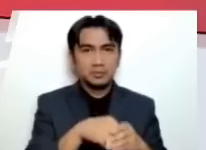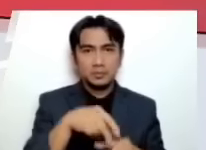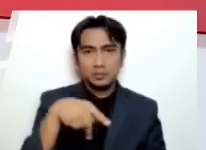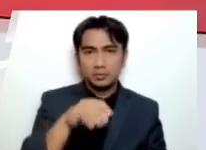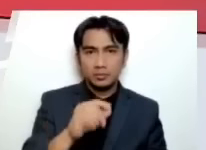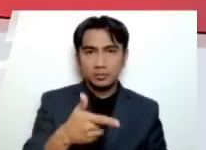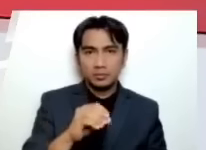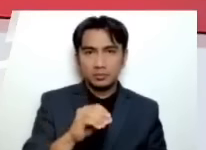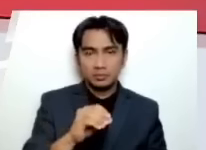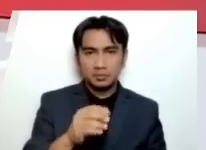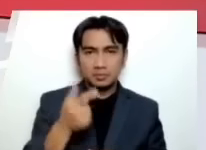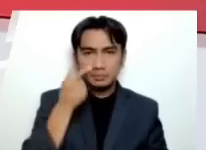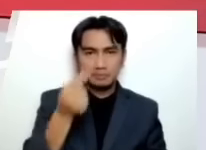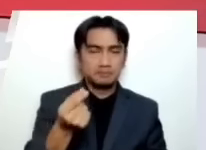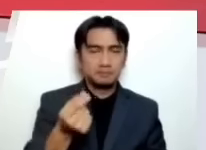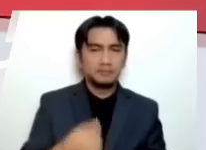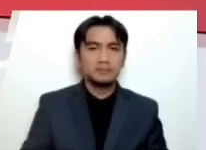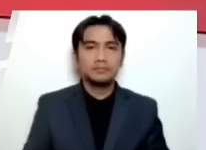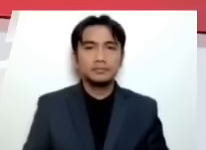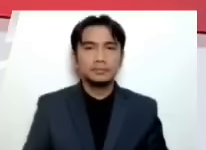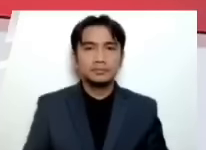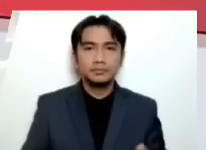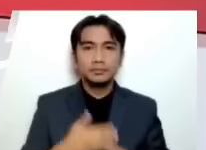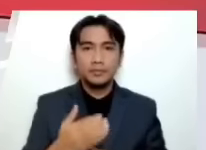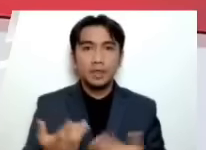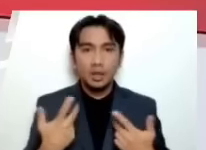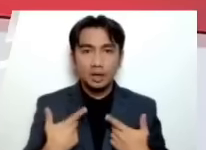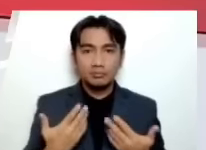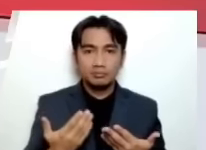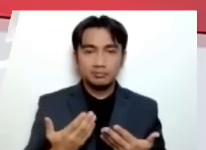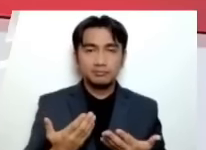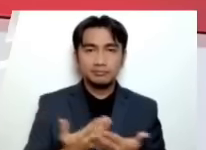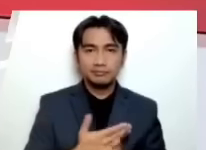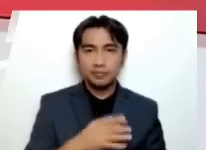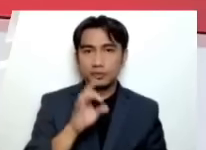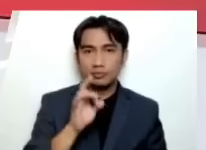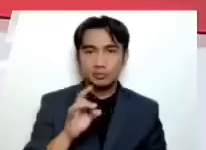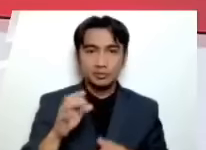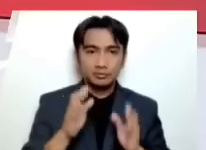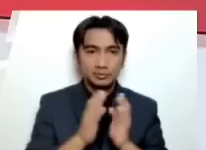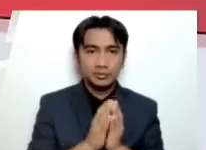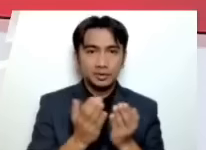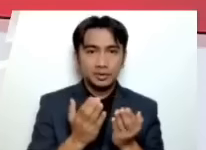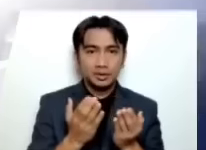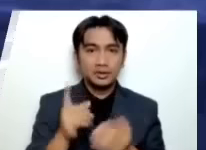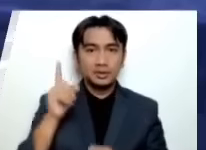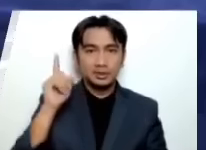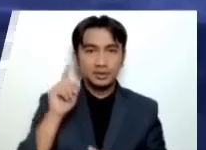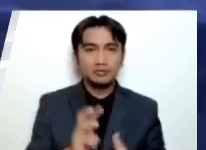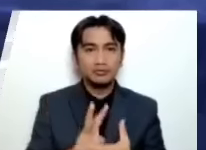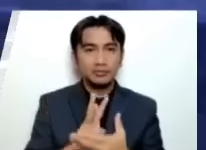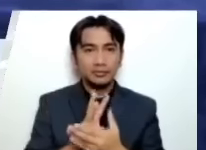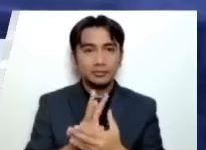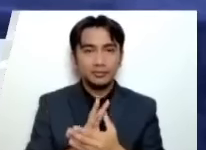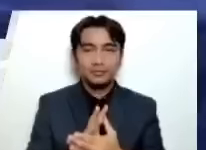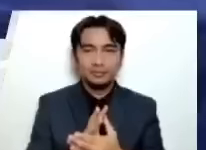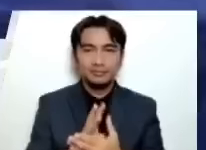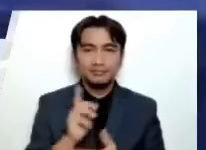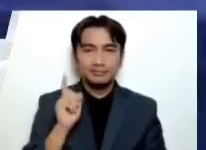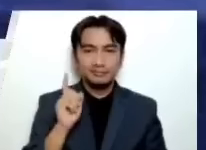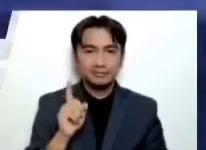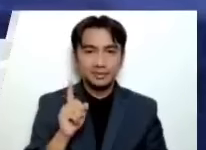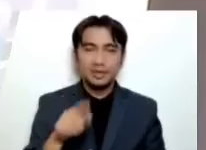Walong bagong aklat ang inilunsad ng Komisyon sa Wikang Filipino o KWF sa Maynila. Kabilang sa aklat ng Bayan Series